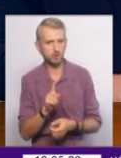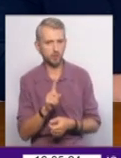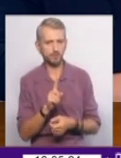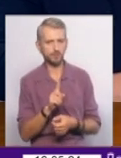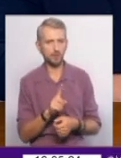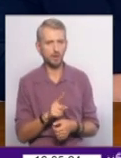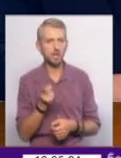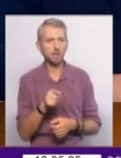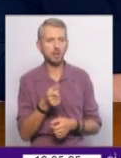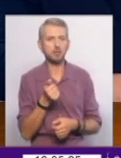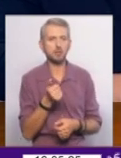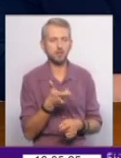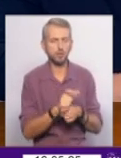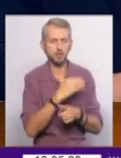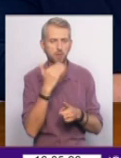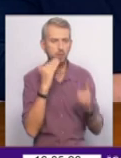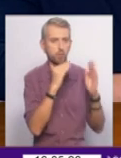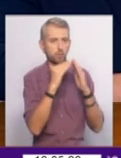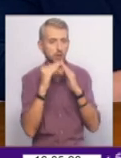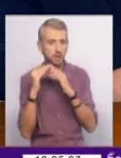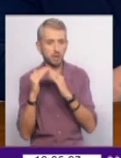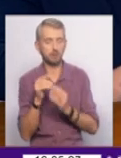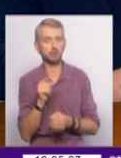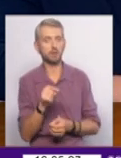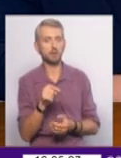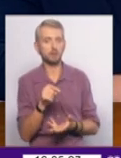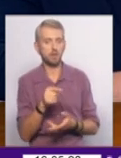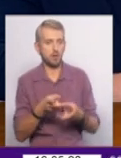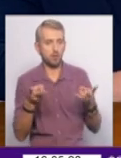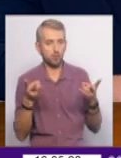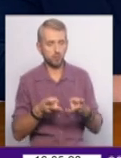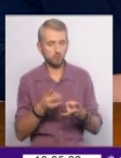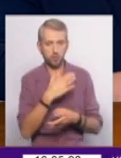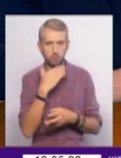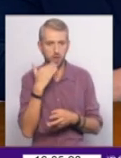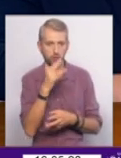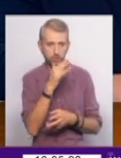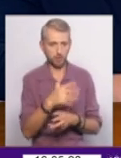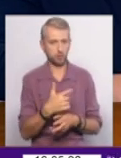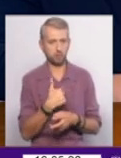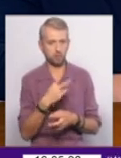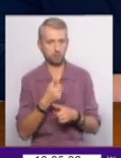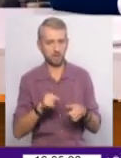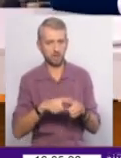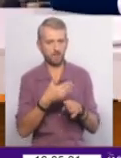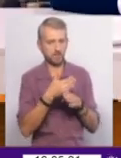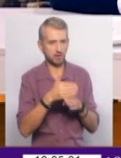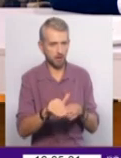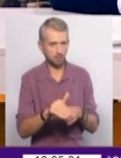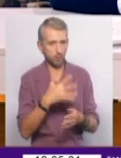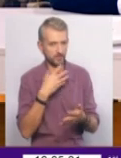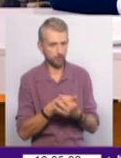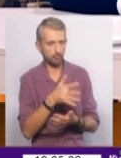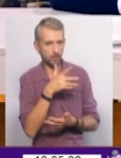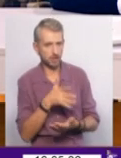та кількість, величезна кількість будинків, вона потребує там багато часу, ми на це уділяємо свій час,